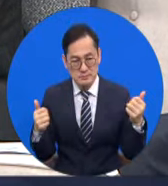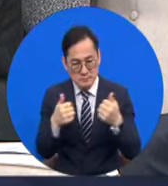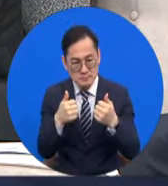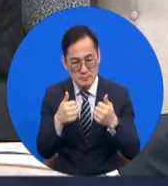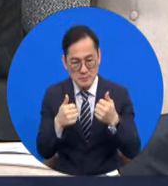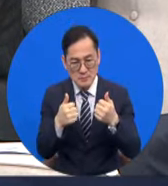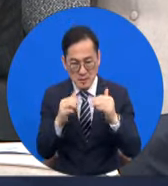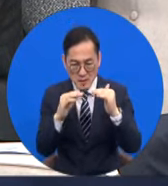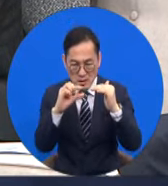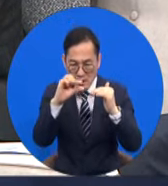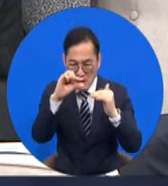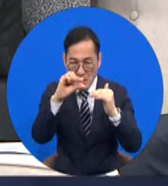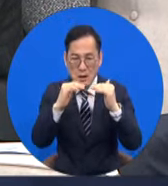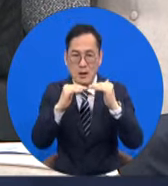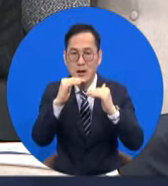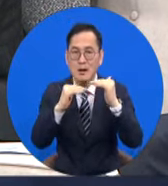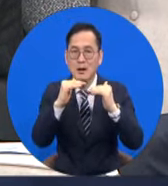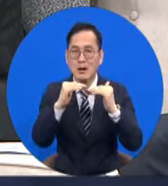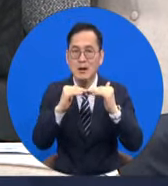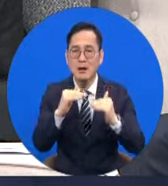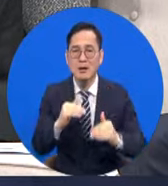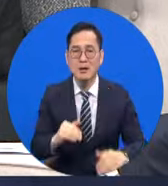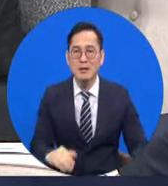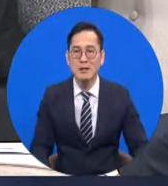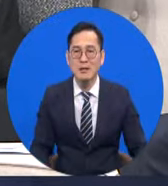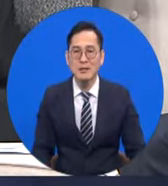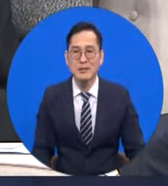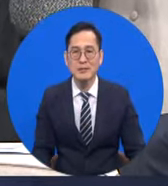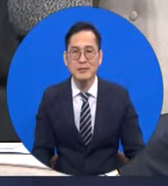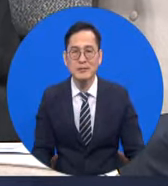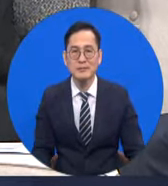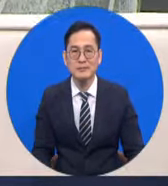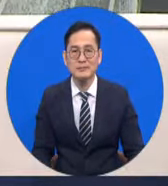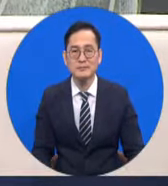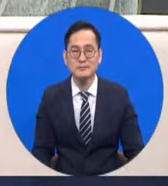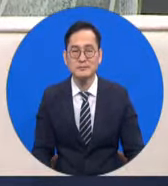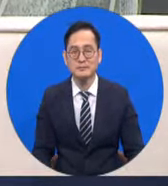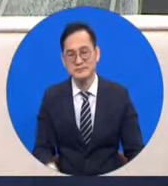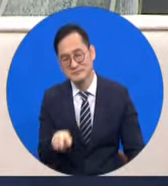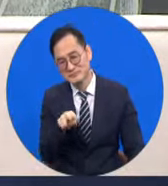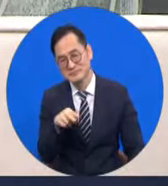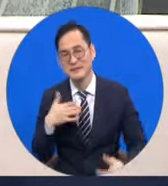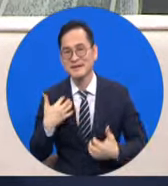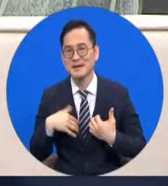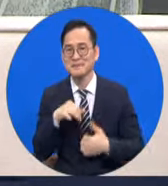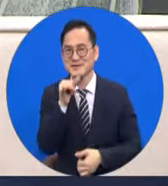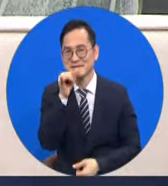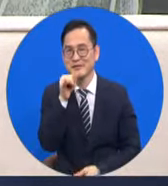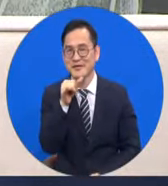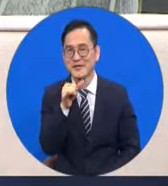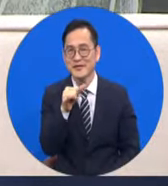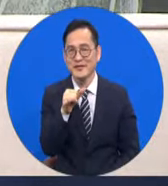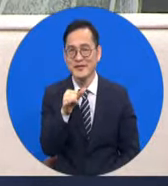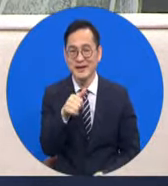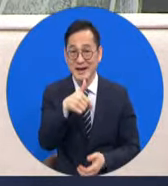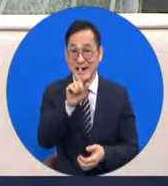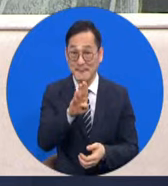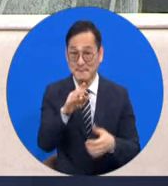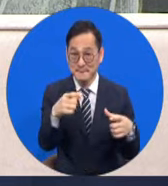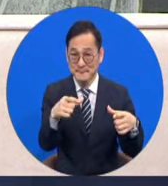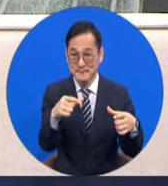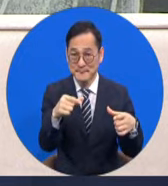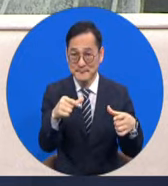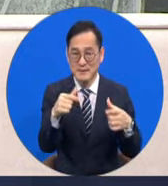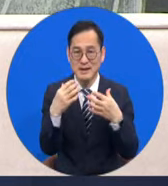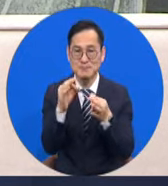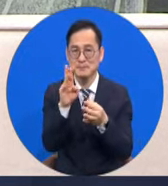다 박빙하고 있는 양상으로 바뀌었어요. 그러니까 재미있습니다. 지금 갑 지역의 경우에는 네네.